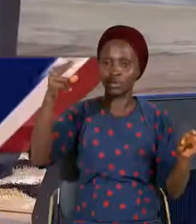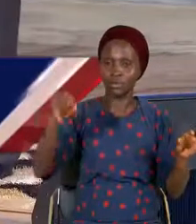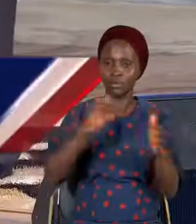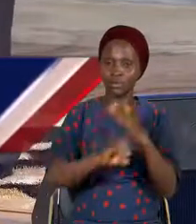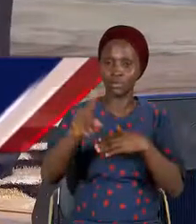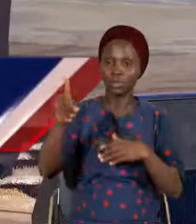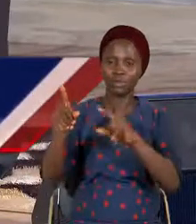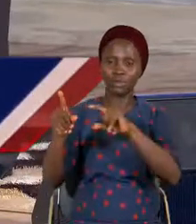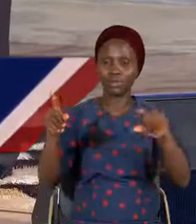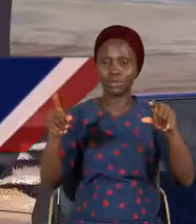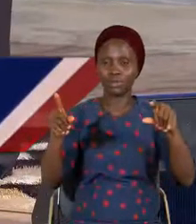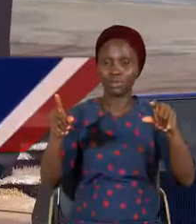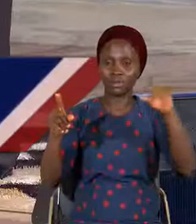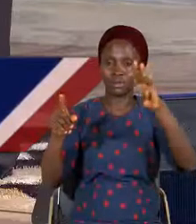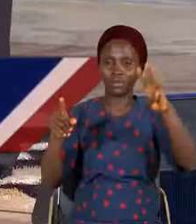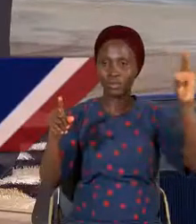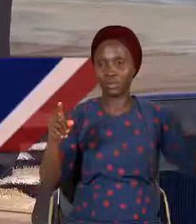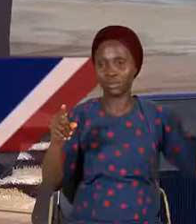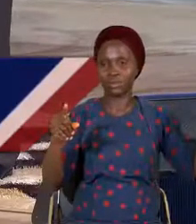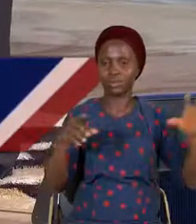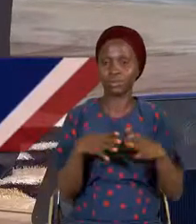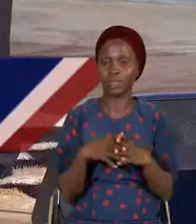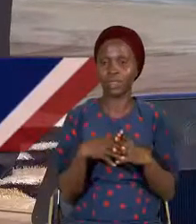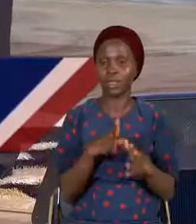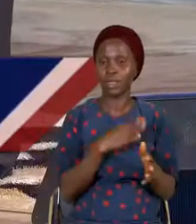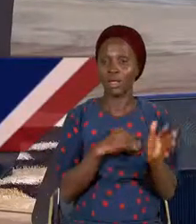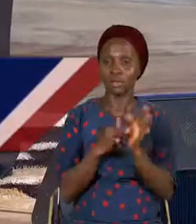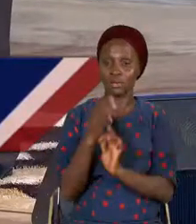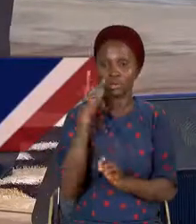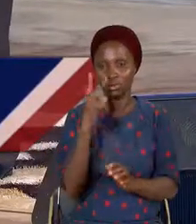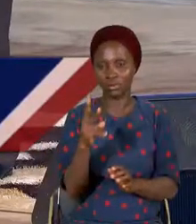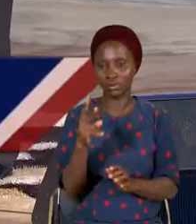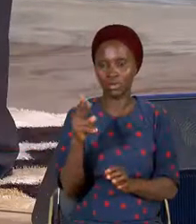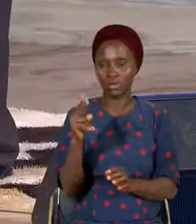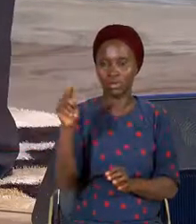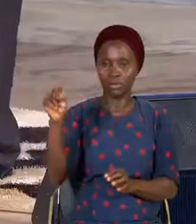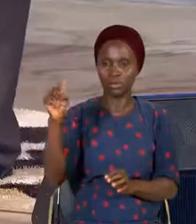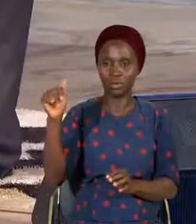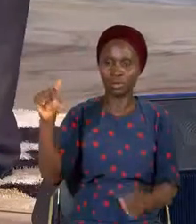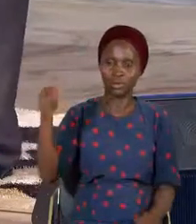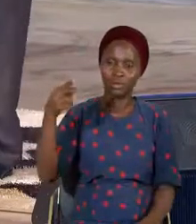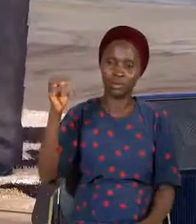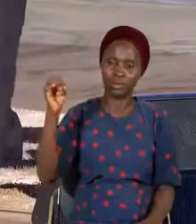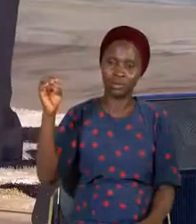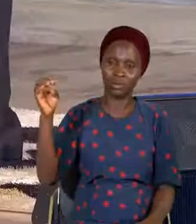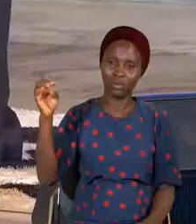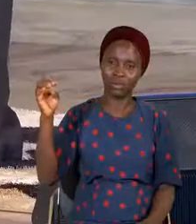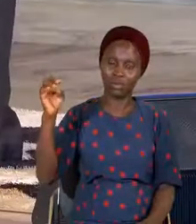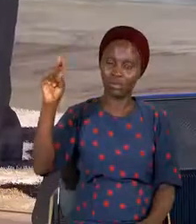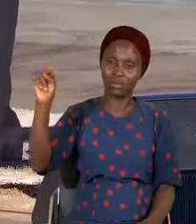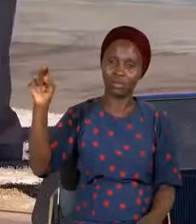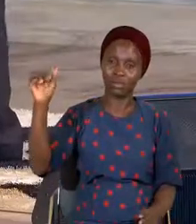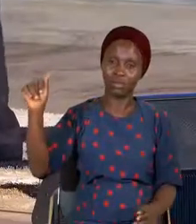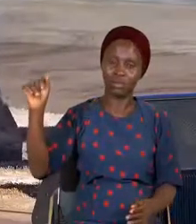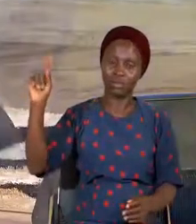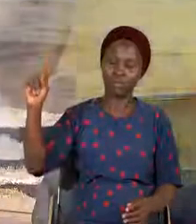verset 47. Jean 1, 47. Jésus voyant venir à lui, Nathanaël dit de lui, « Voici vraiment